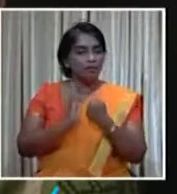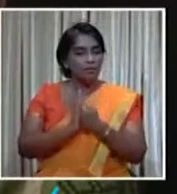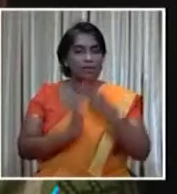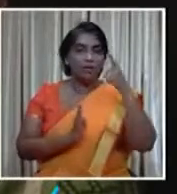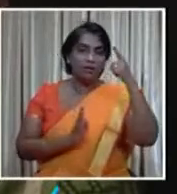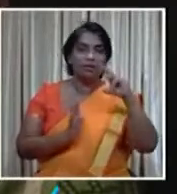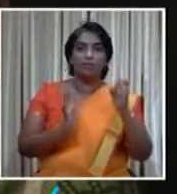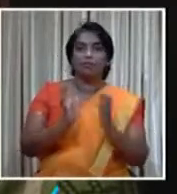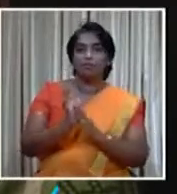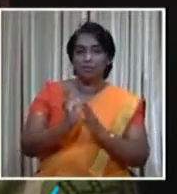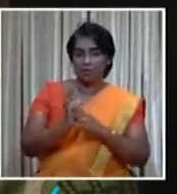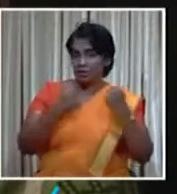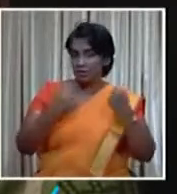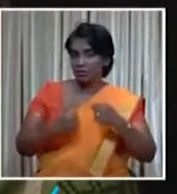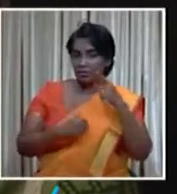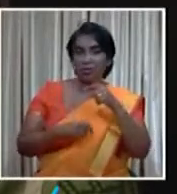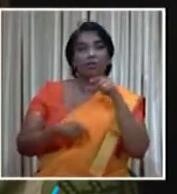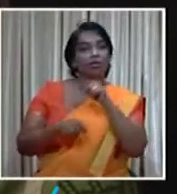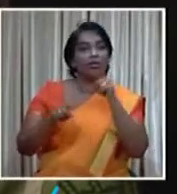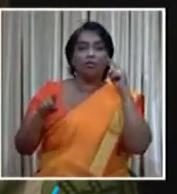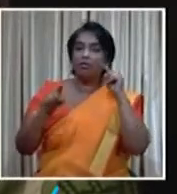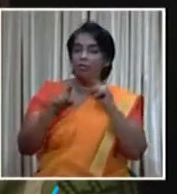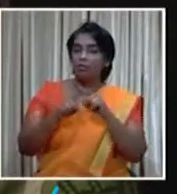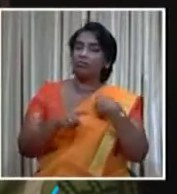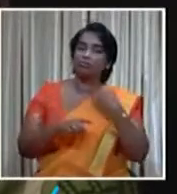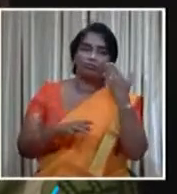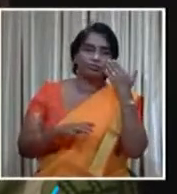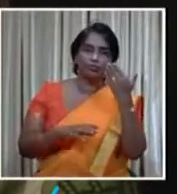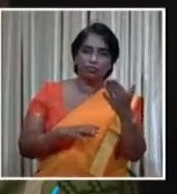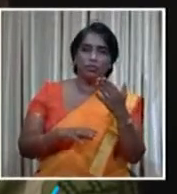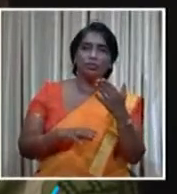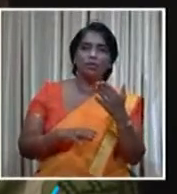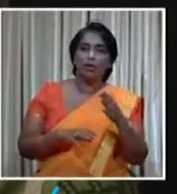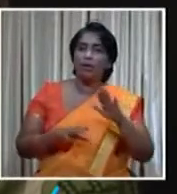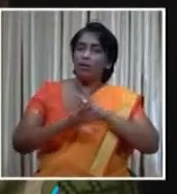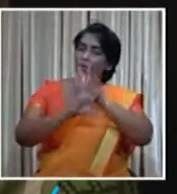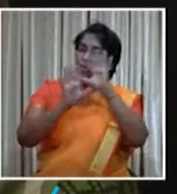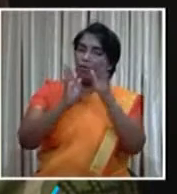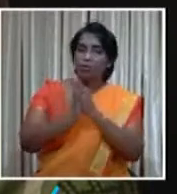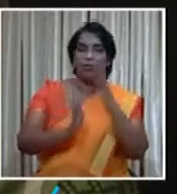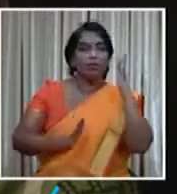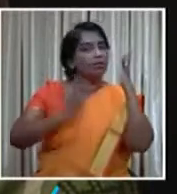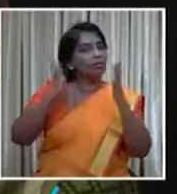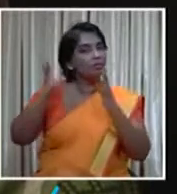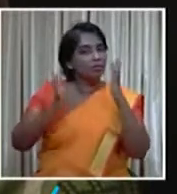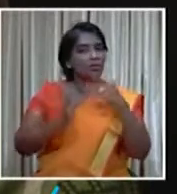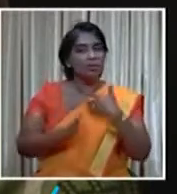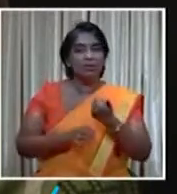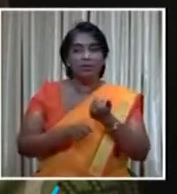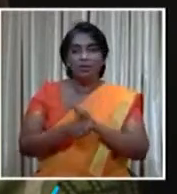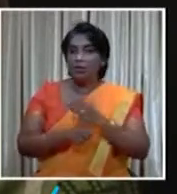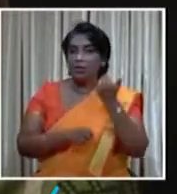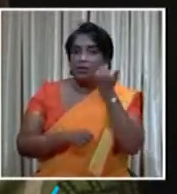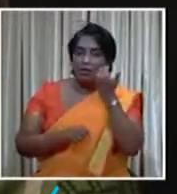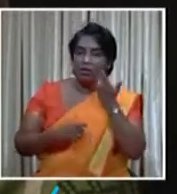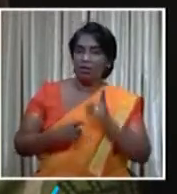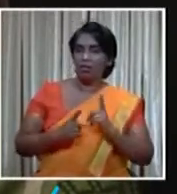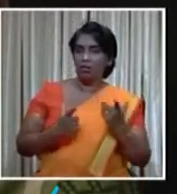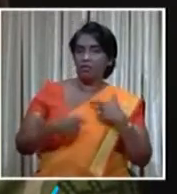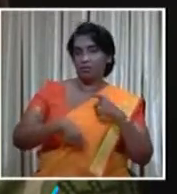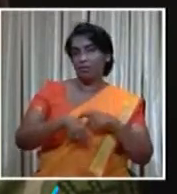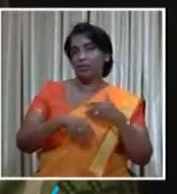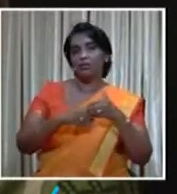නියෝජකාරක සභාපතිතුමනි මේ තුලින් හැඟී යන්නේ මුළු මහත් ලෝකයම මේ වසංගතයෙන් මිදෙමින් සිටින